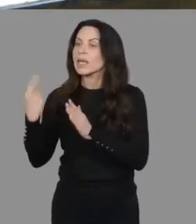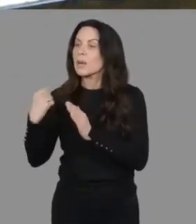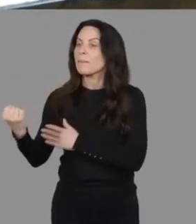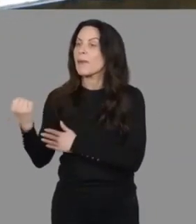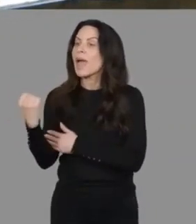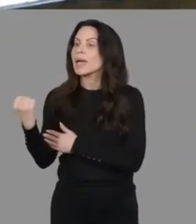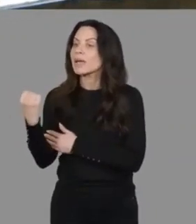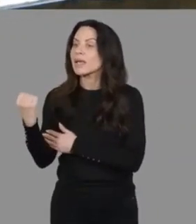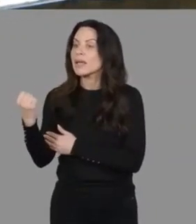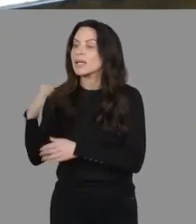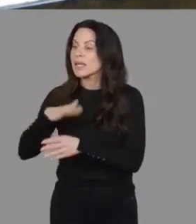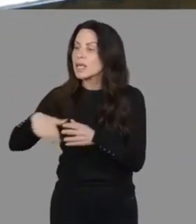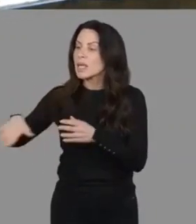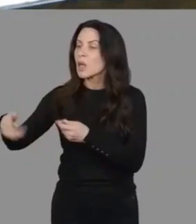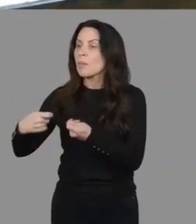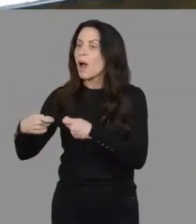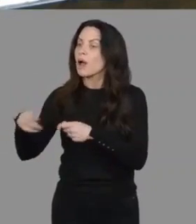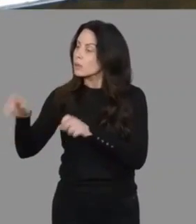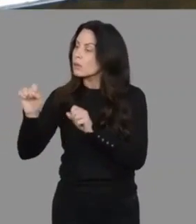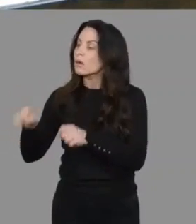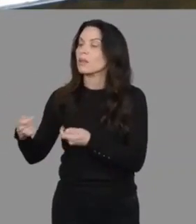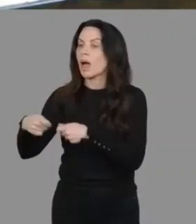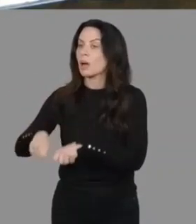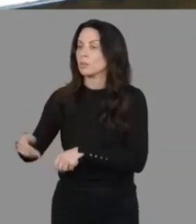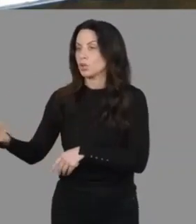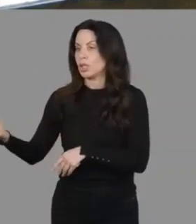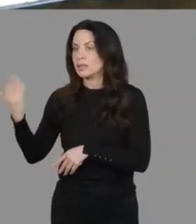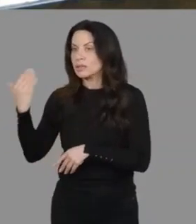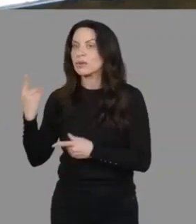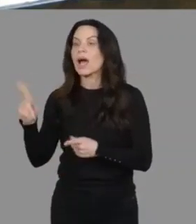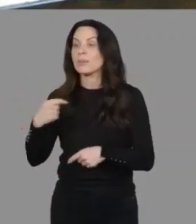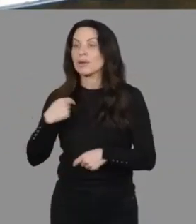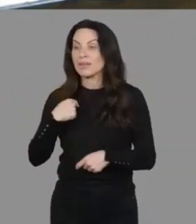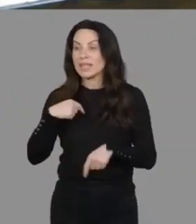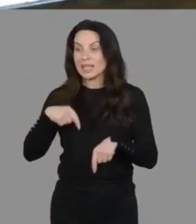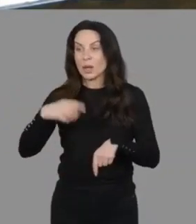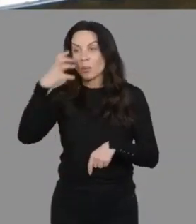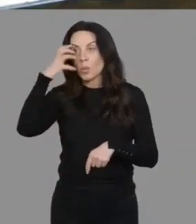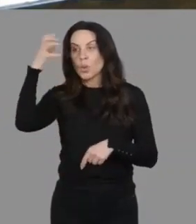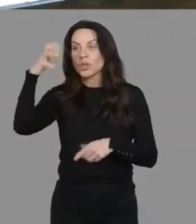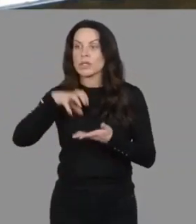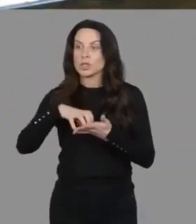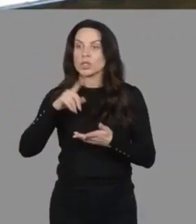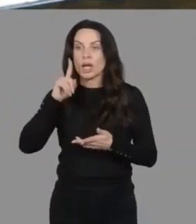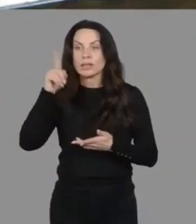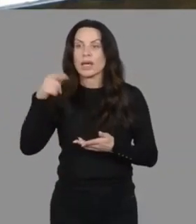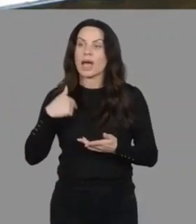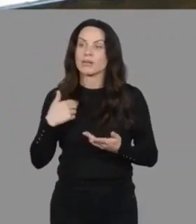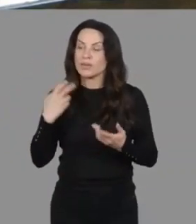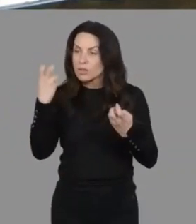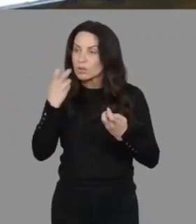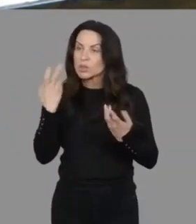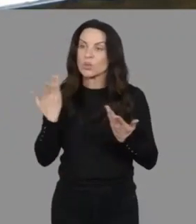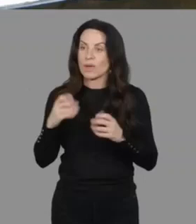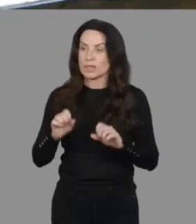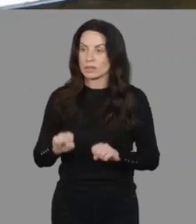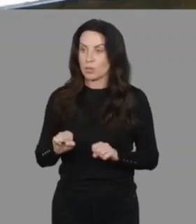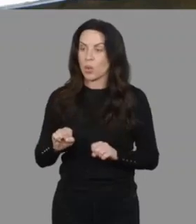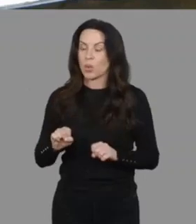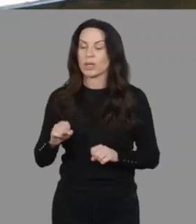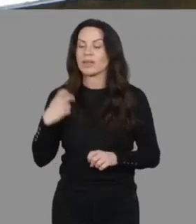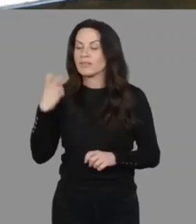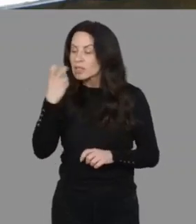hätten schließen können. Aber wir tun hier im Münchner Stadtrat das, was möglich ist, und wir sorgen mit unserem